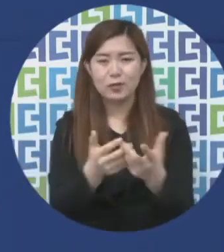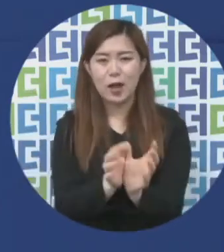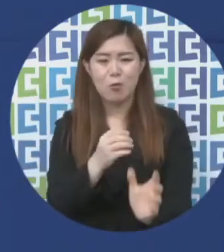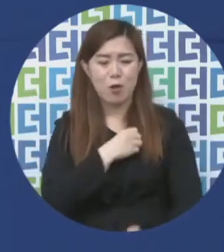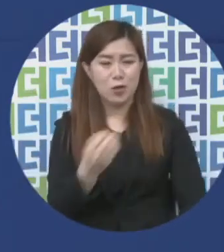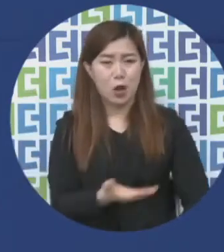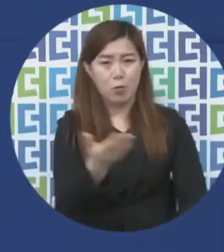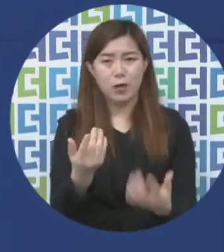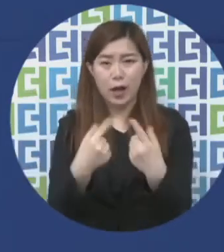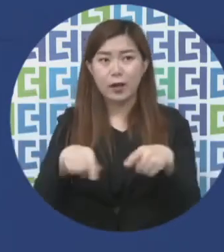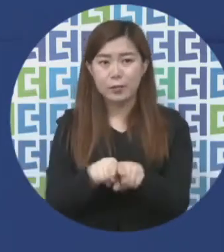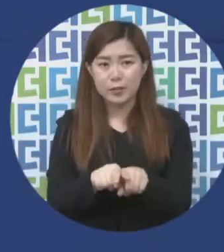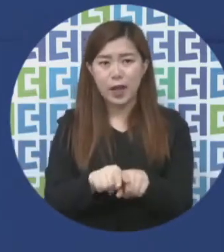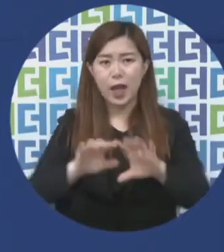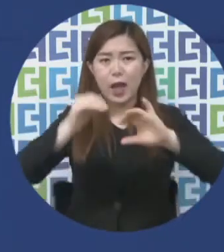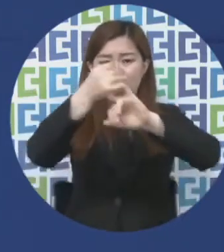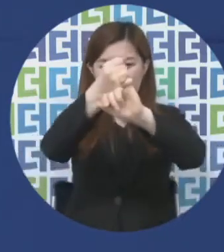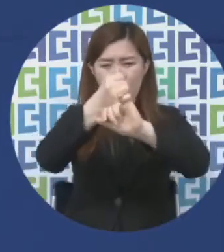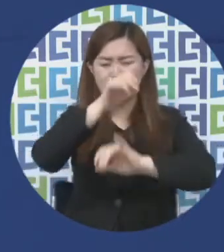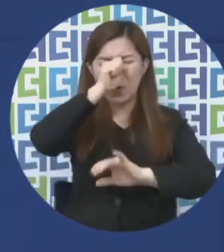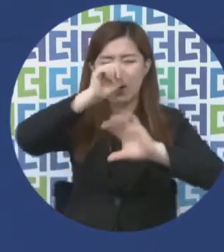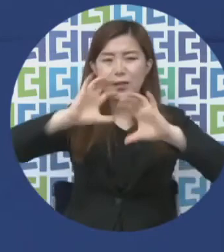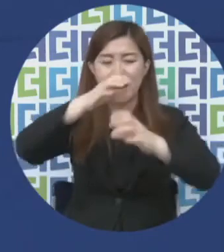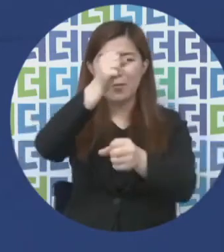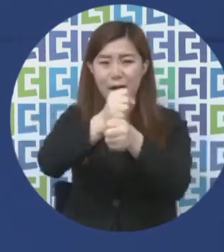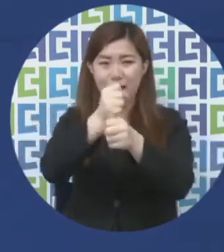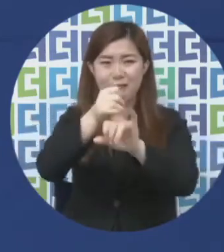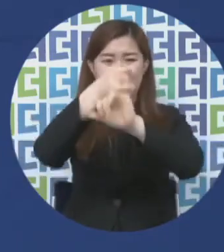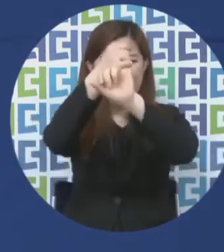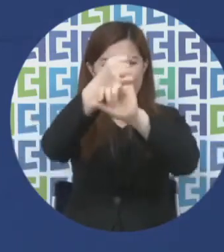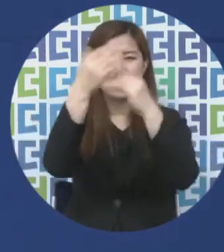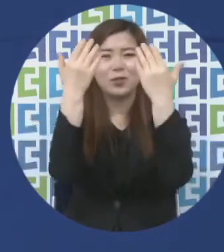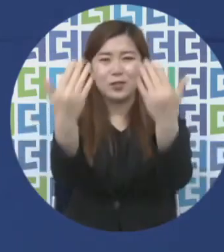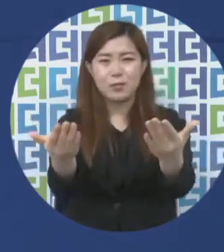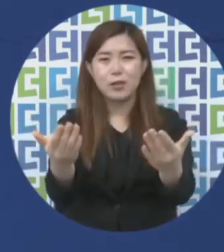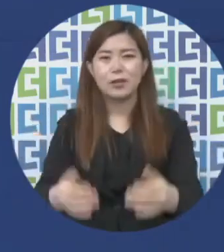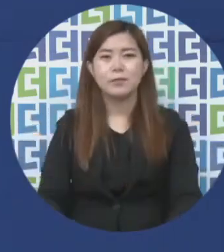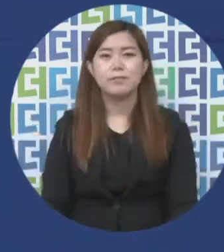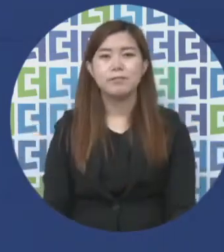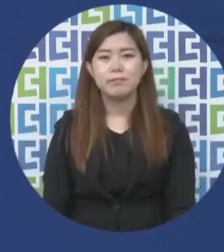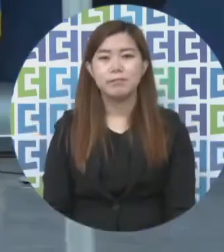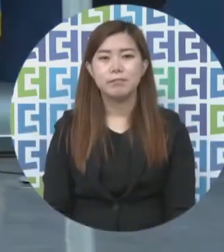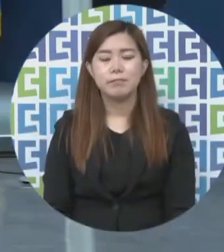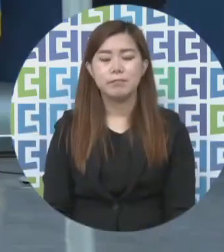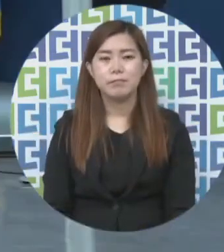함께 반드시 만들어 낼 것을 약속드리겠습니다.